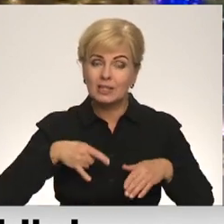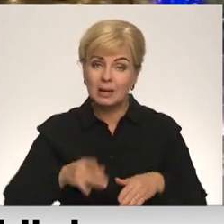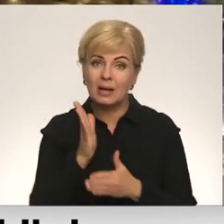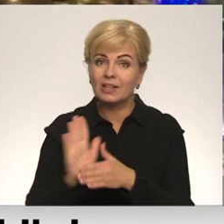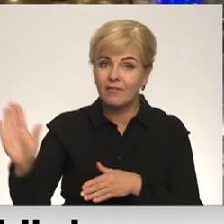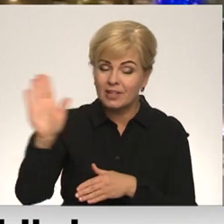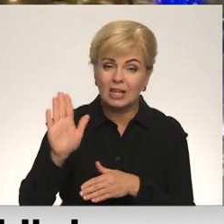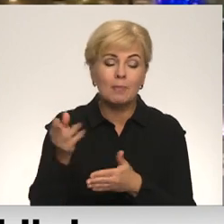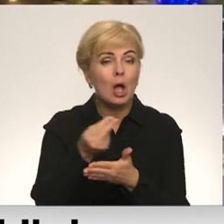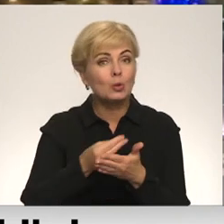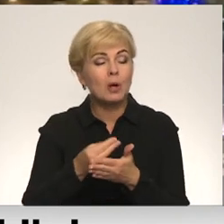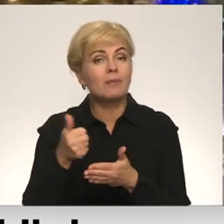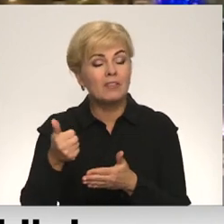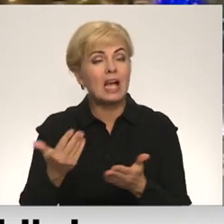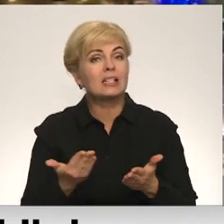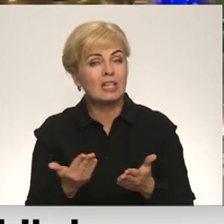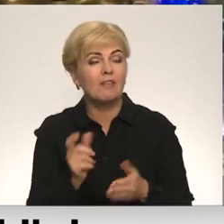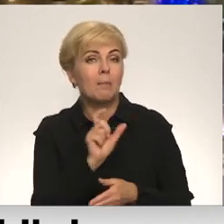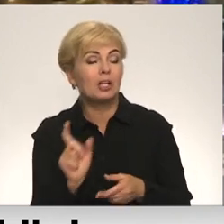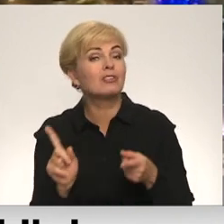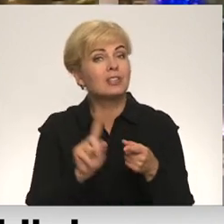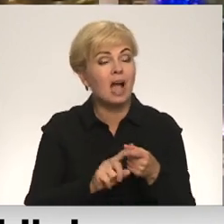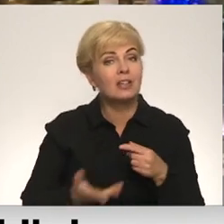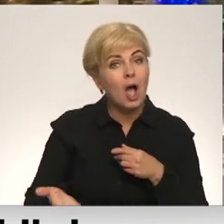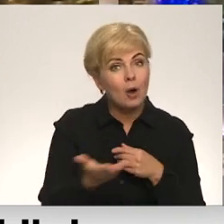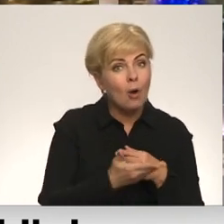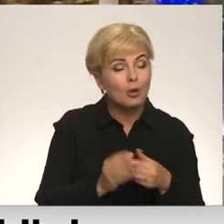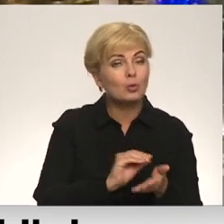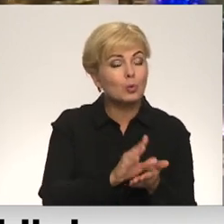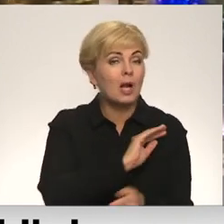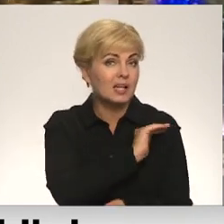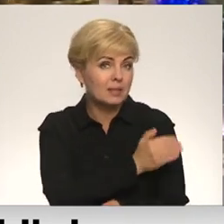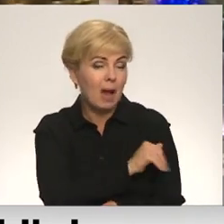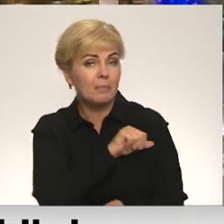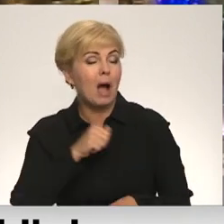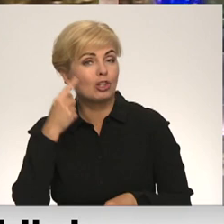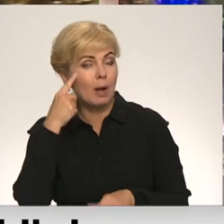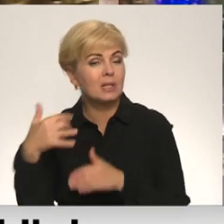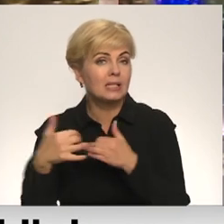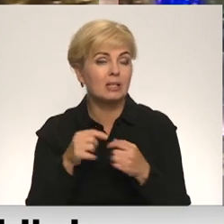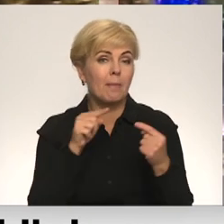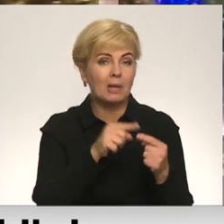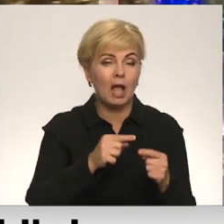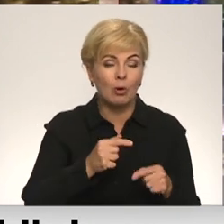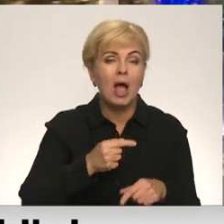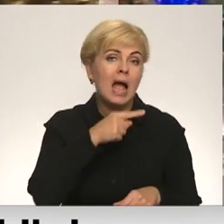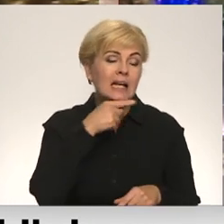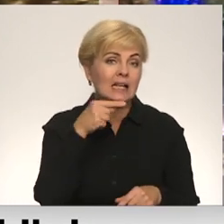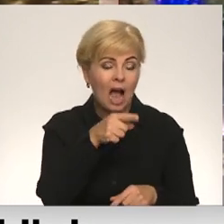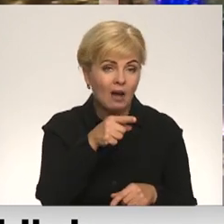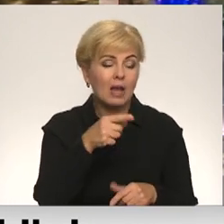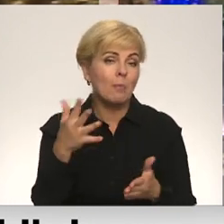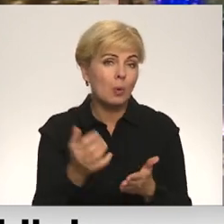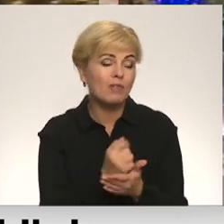Vidzemē, nozīmīgi viņa dzīves brīži saistīti ar Kurzemi. Tur uzkrāti spēki un pašapziņa cīņai pret lielinieku pārspēku, tur